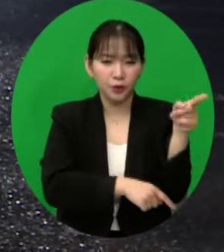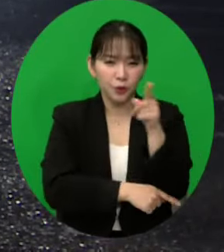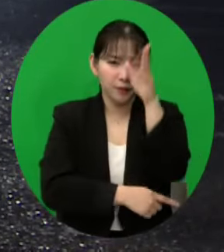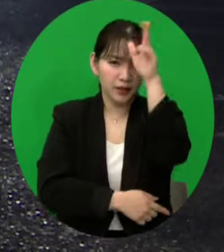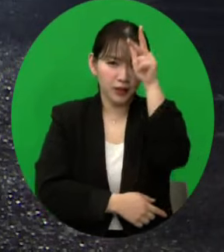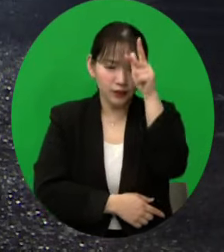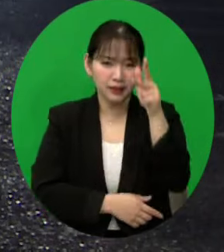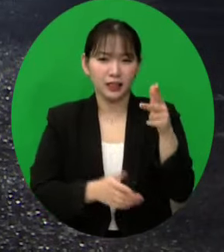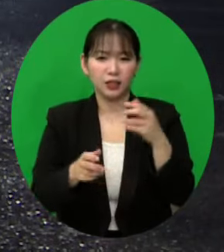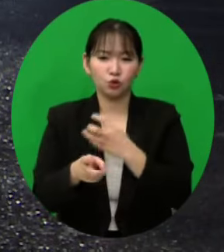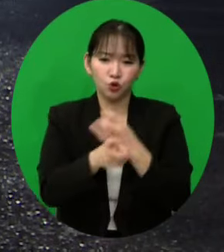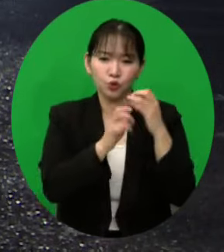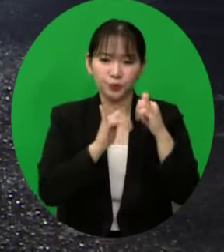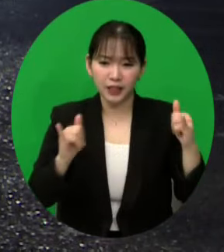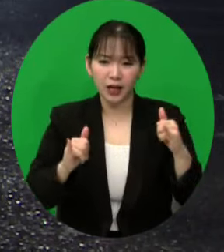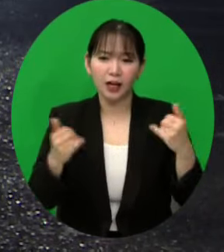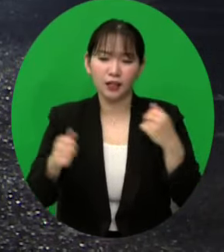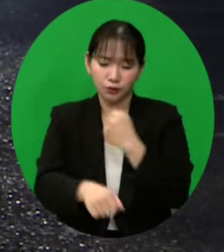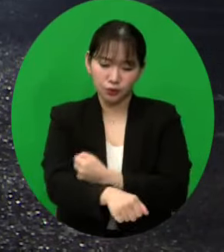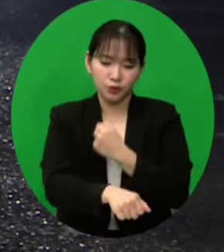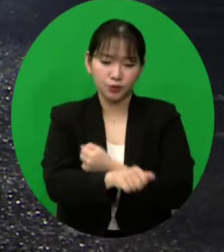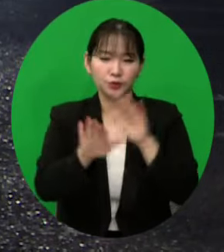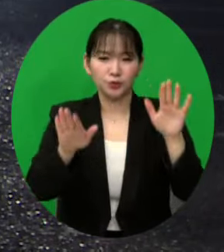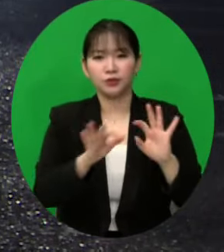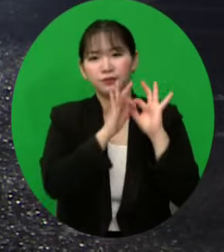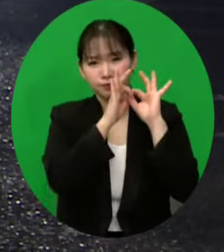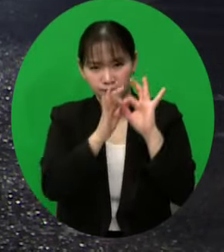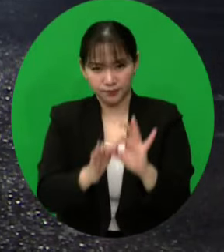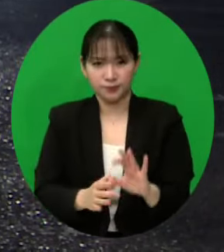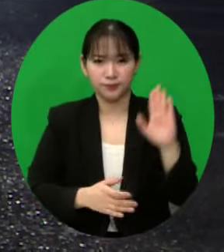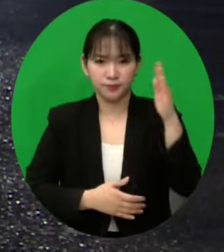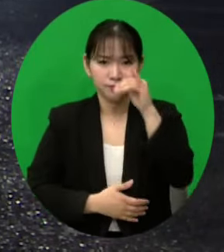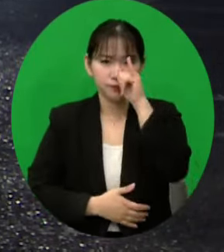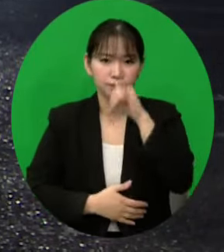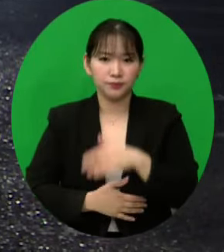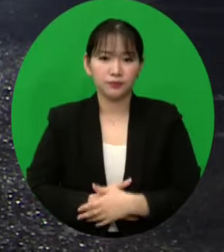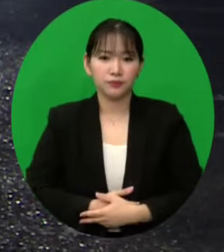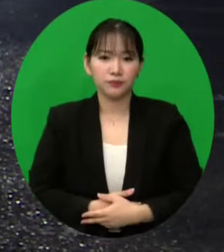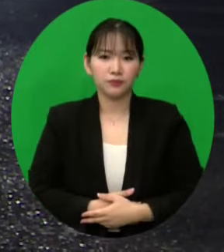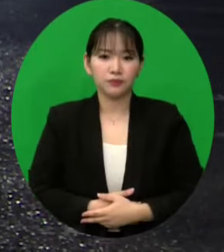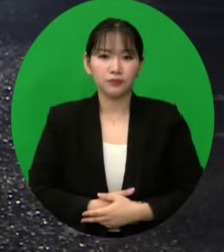경찰 등 현장 대원들의 노고는 오늘도 이어지고 있습니다. MBC 뉴스 안준호입니다.